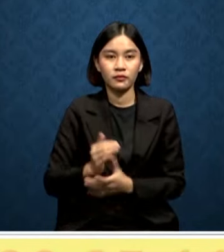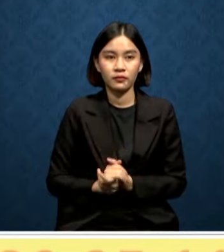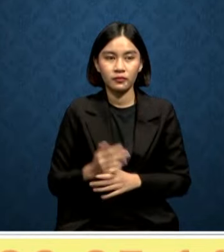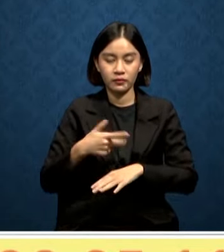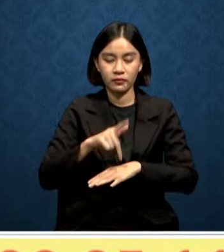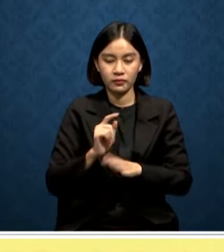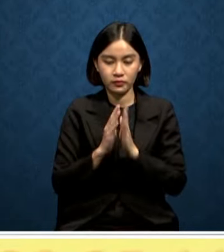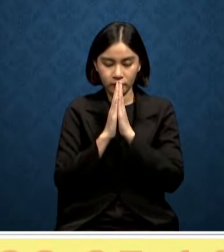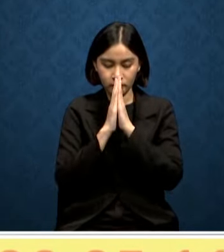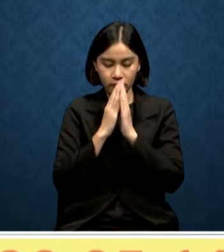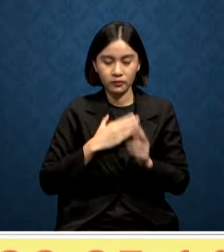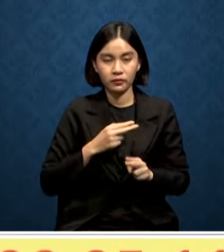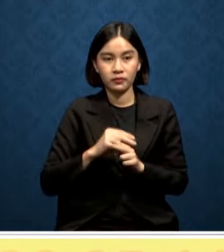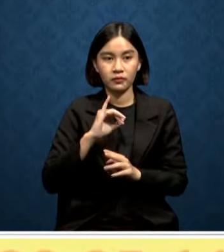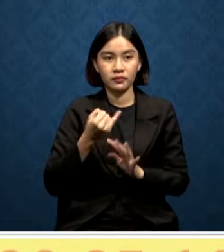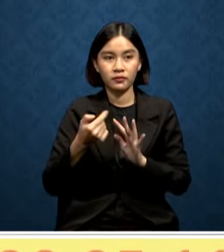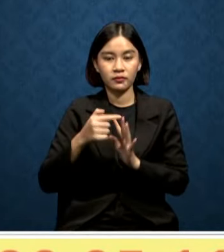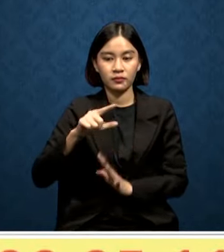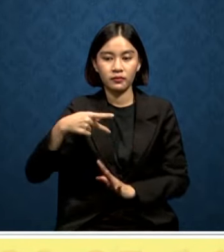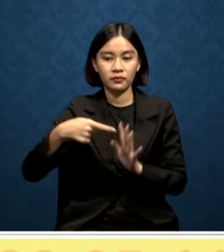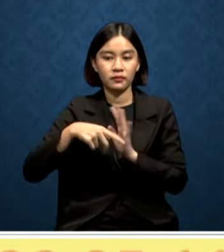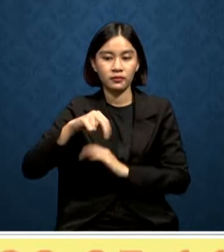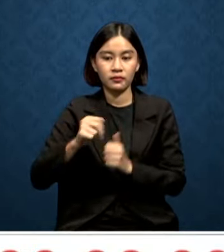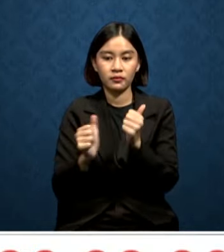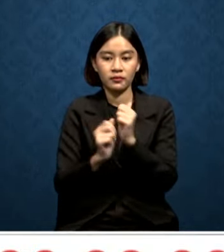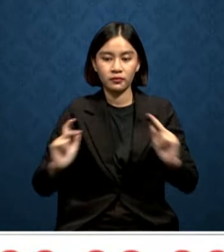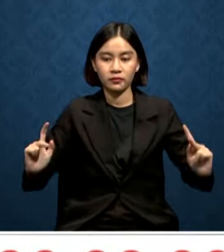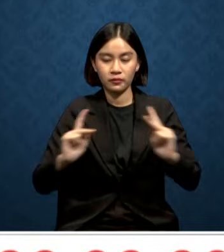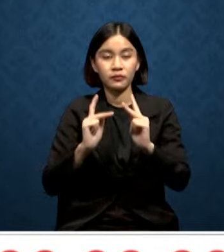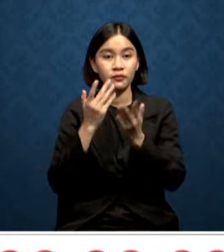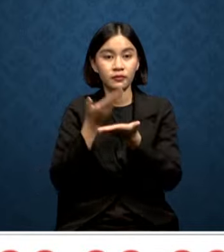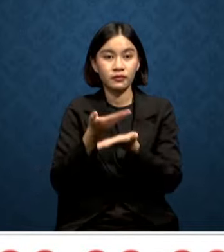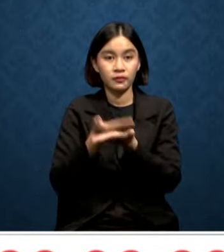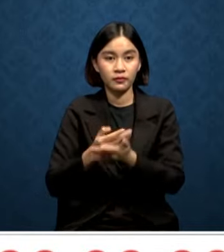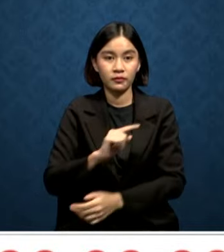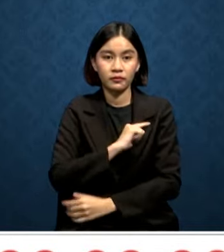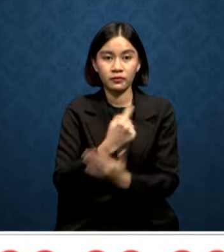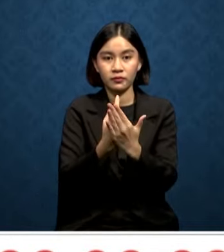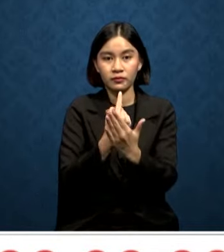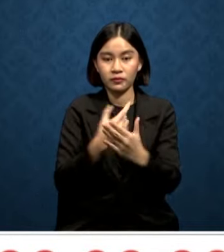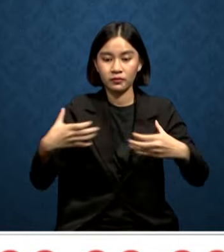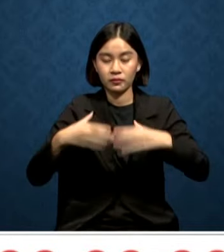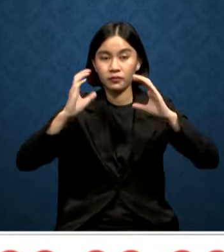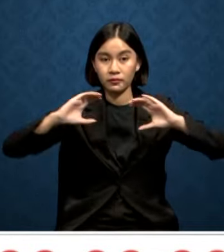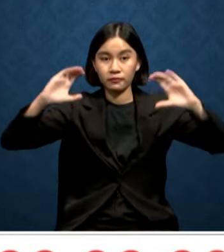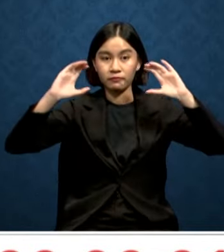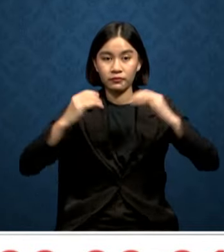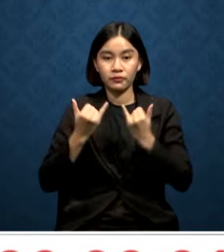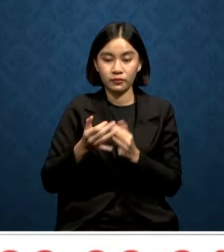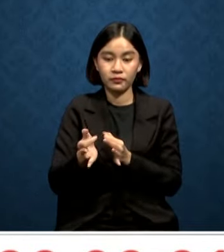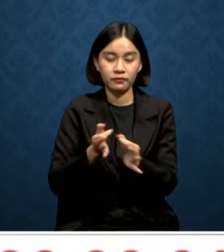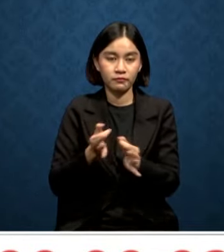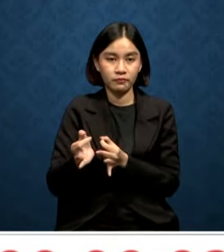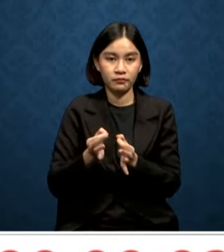ท่านประธานที่เคารพครับกระผมจุลพันธ์อมรนิวัฒน์รัฐมนตรีช่วยว่าการกระทรวงการคลังในฐานะตัวแทนของรัฐบาลที่มาชี้แจงนะ